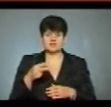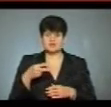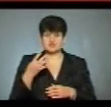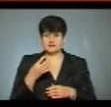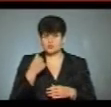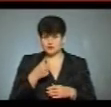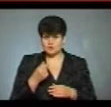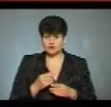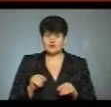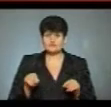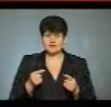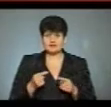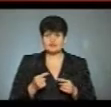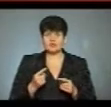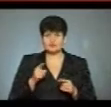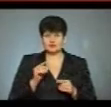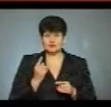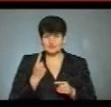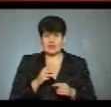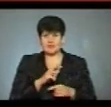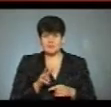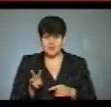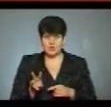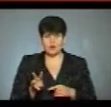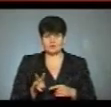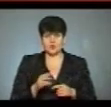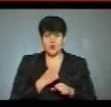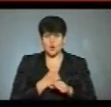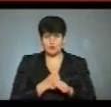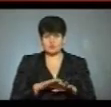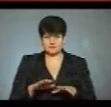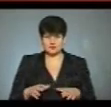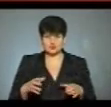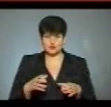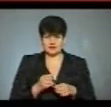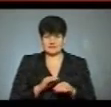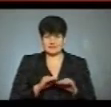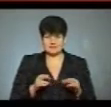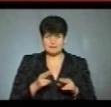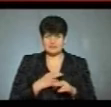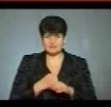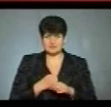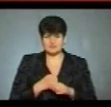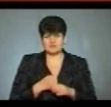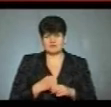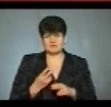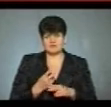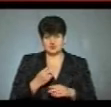створити додатковий 1 мільйон легальних робочих місць. За ці 5 років розраховуємо скоротити рівень безробіття майже вдвічі до